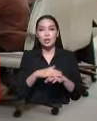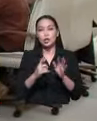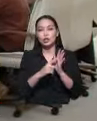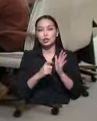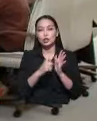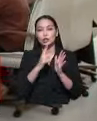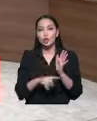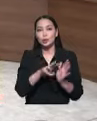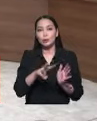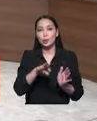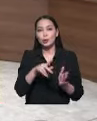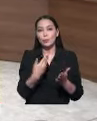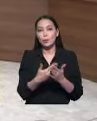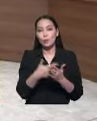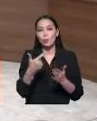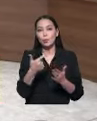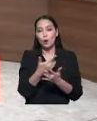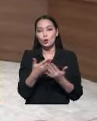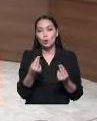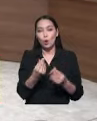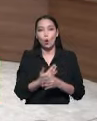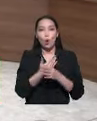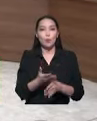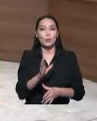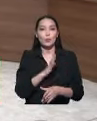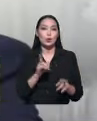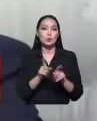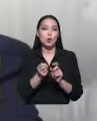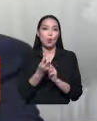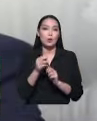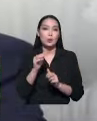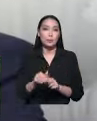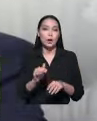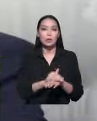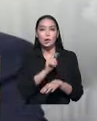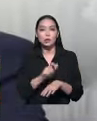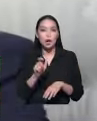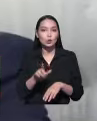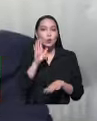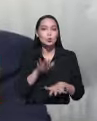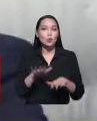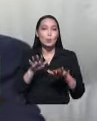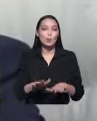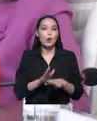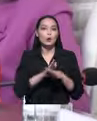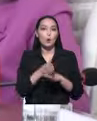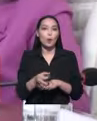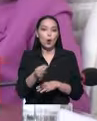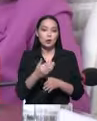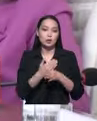770 миллион теңге шамасында гуманитарлық көмек көрсетілген. Сондай-ақ 12 мың ерікті су басқан өңірлерге барып, жәрдемдесуде.